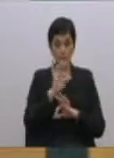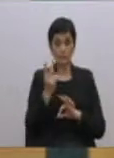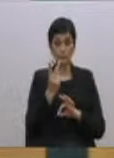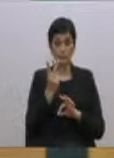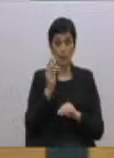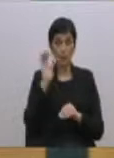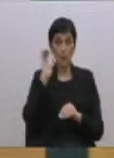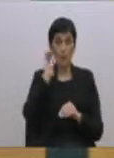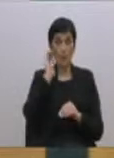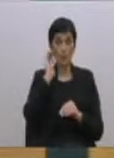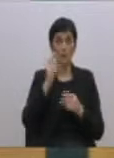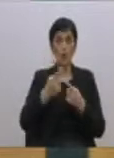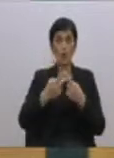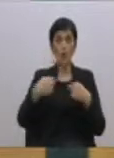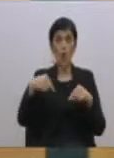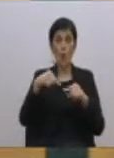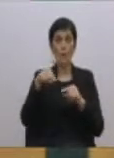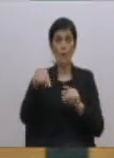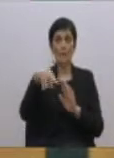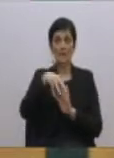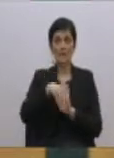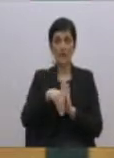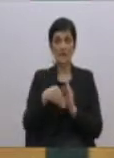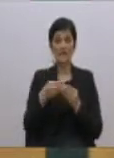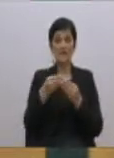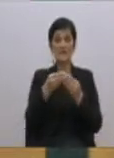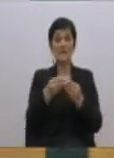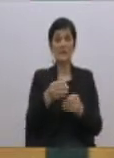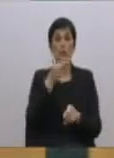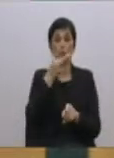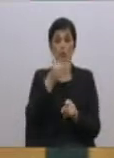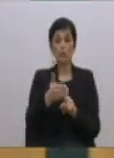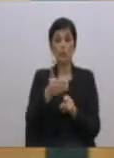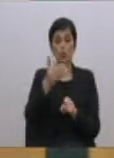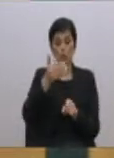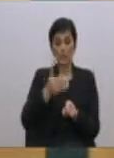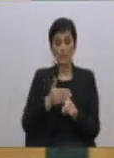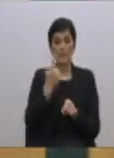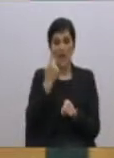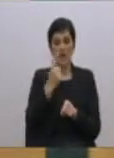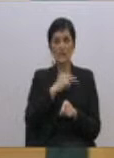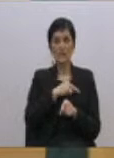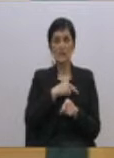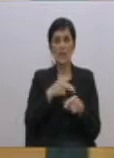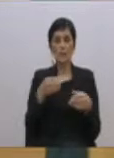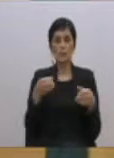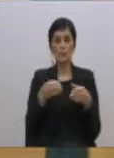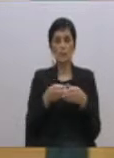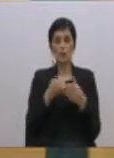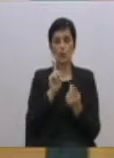მოსმენით კომიტეტზე წარდგენამდე ასევე ერთი სამუშაო შეხვედრა